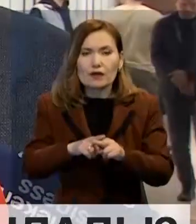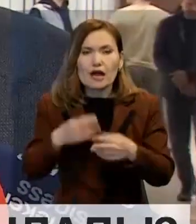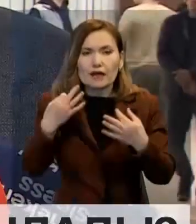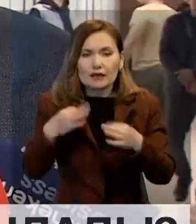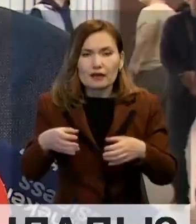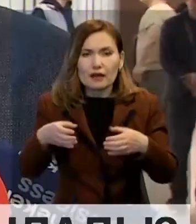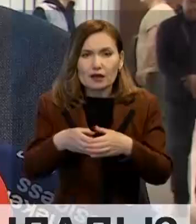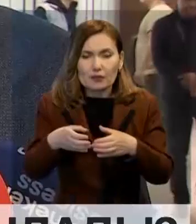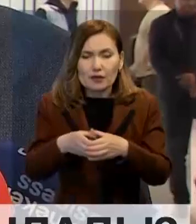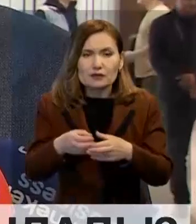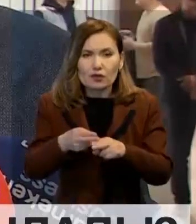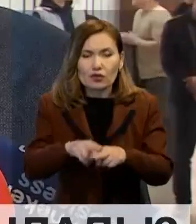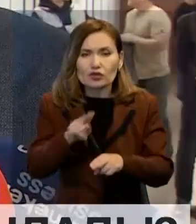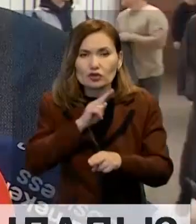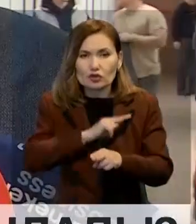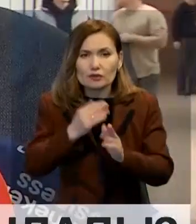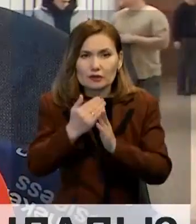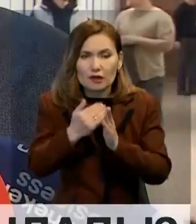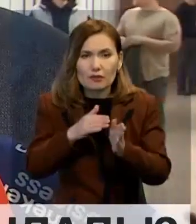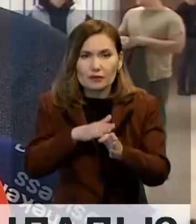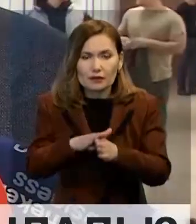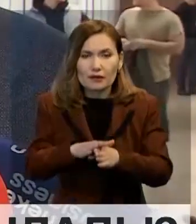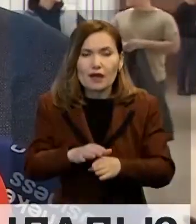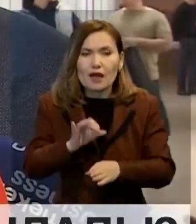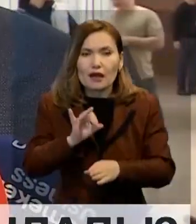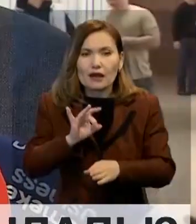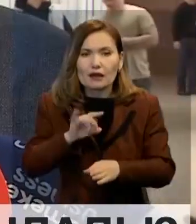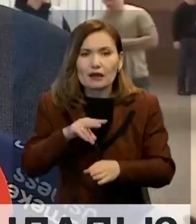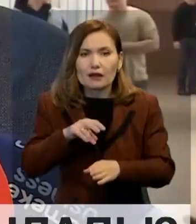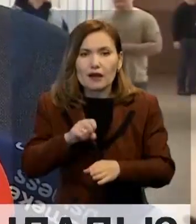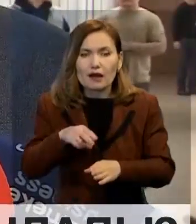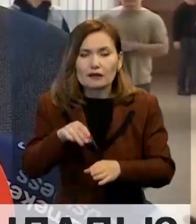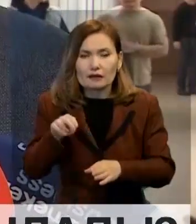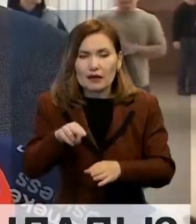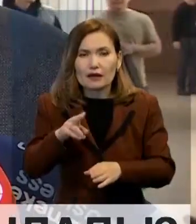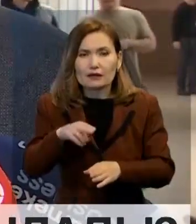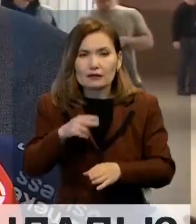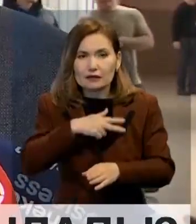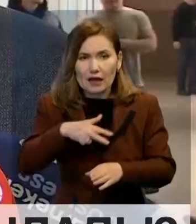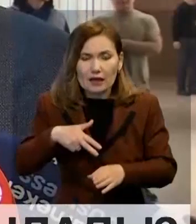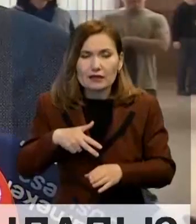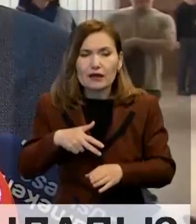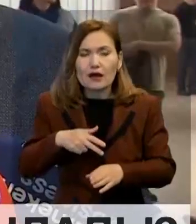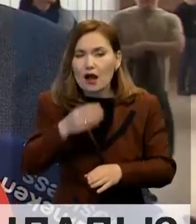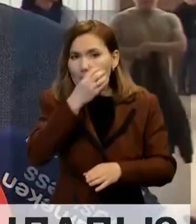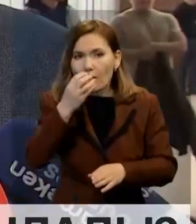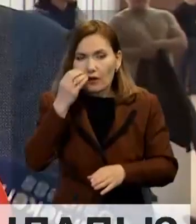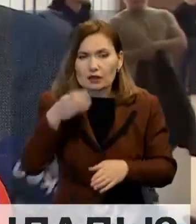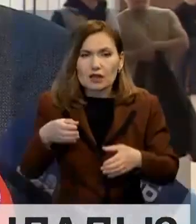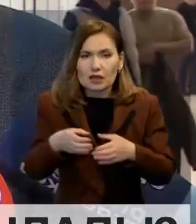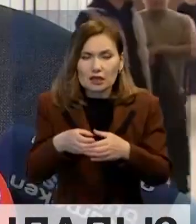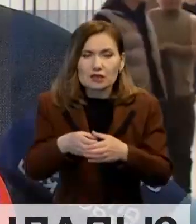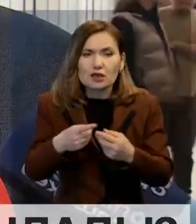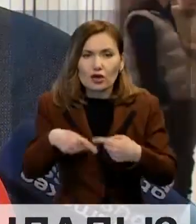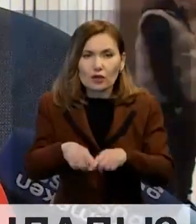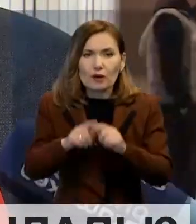демократиялық кеңес беру деген модельмен жүзеге асып жатыр. Мысалы, Ирландияда, Данияда, тіпті Монголияда да осындай кеңестік ұйымдар құрылған. Бұл